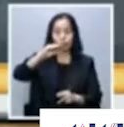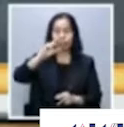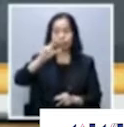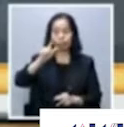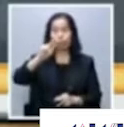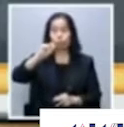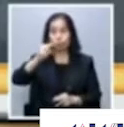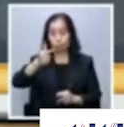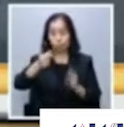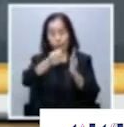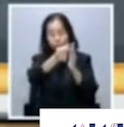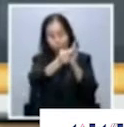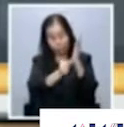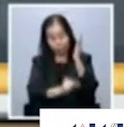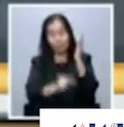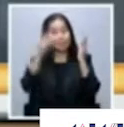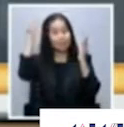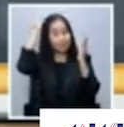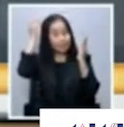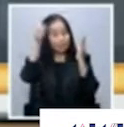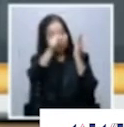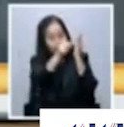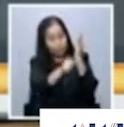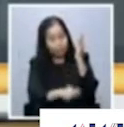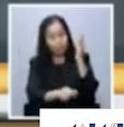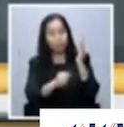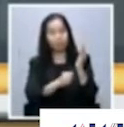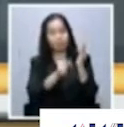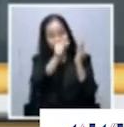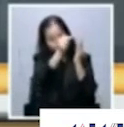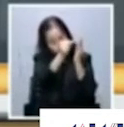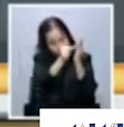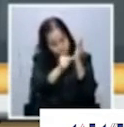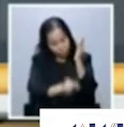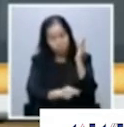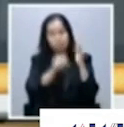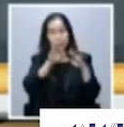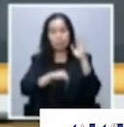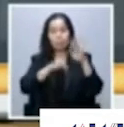วเพื่อนบ้านเรานั้นเนี่ยยาวประมาณไม่น้อยกว่า